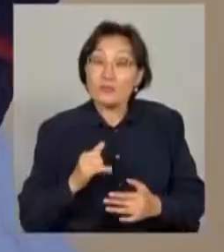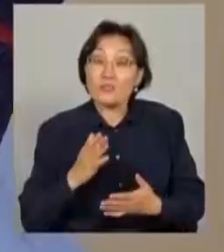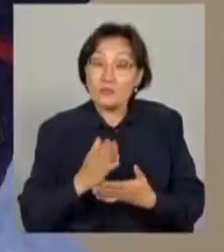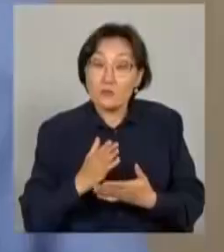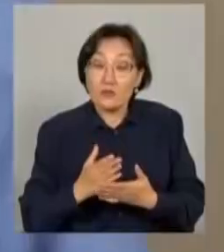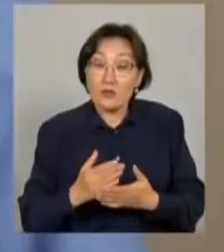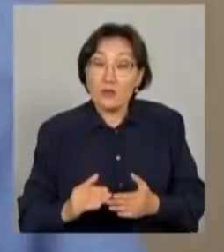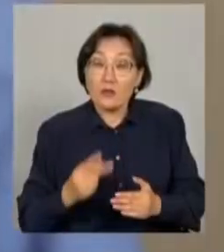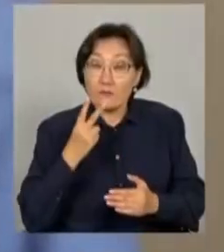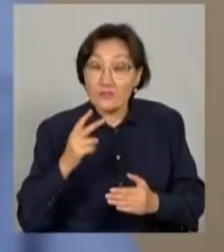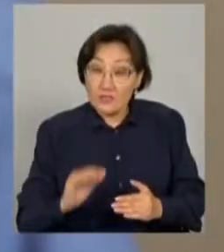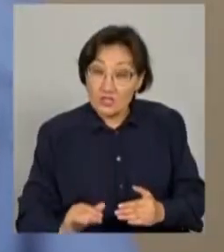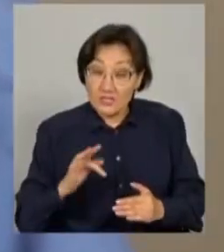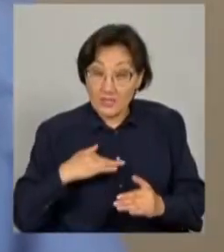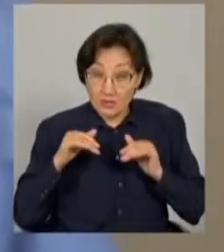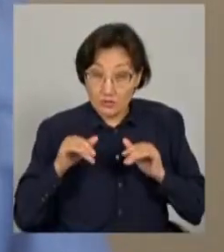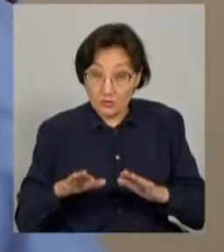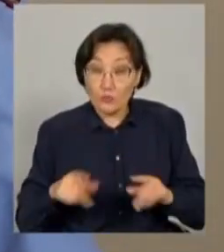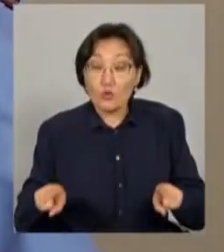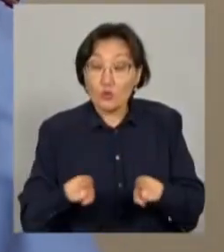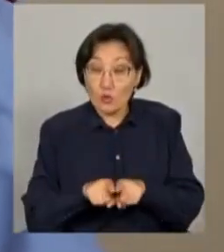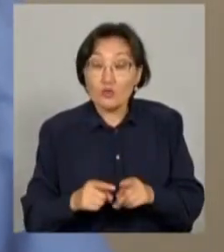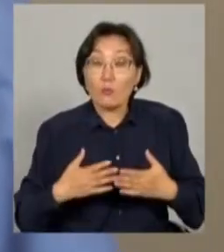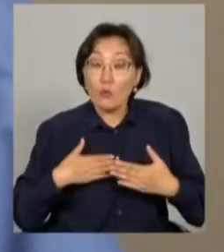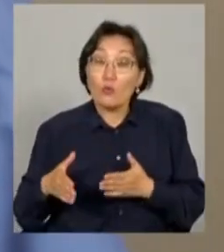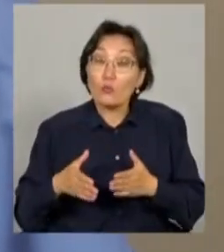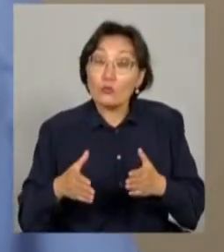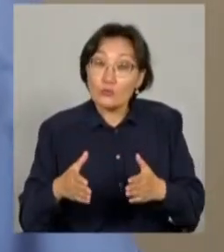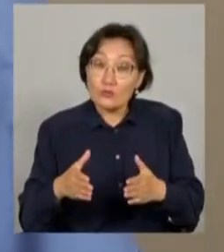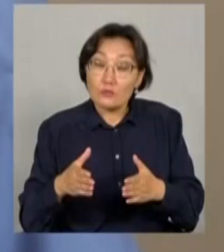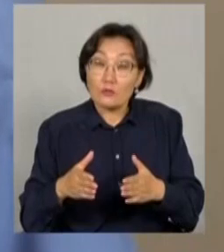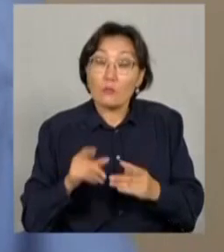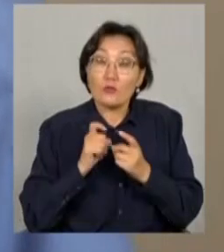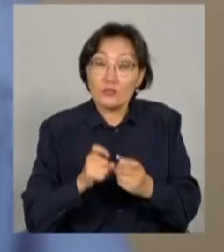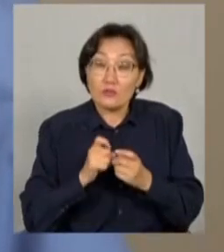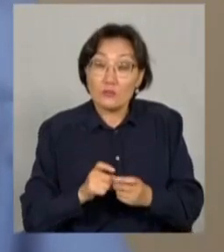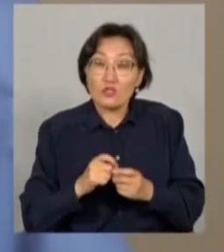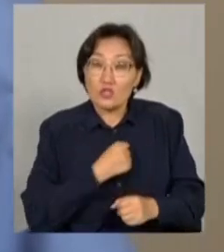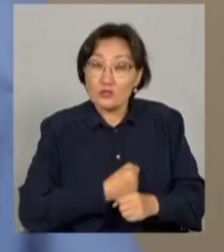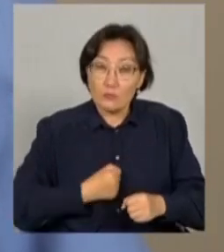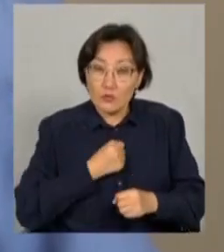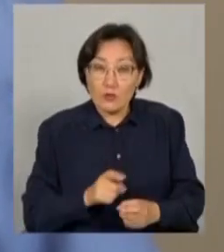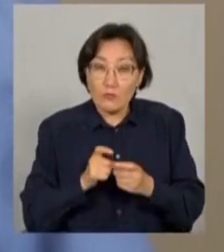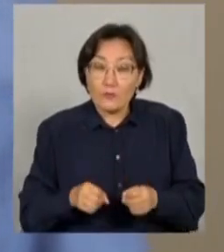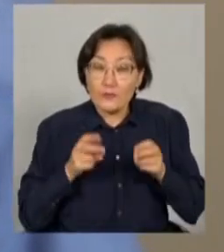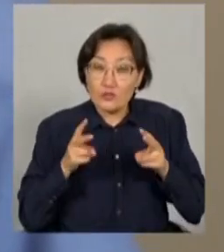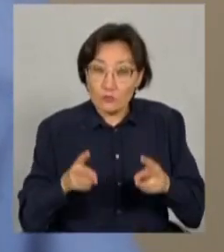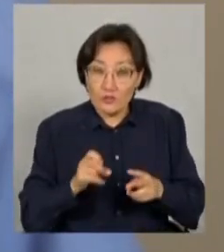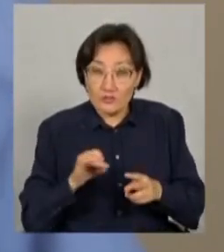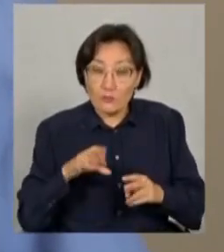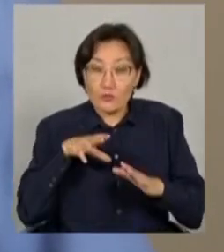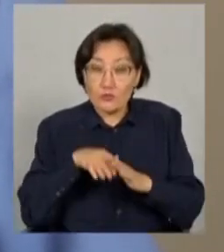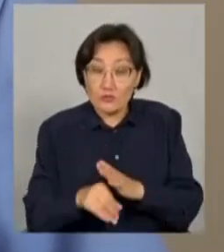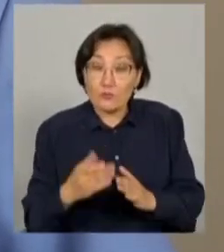Видя это с детства, я решил, то, что это тоже мой путь бороться со злом, бороться с преступностью и